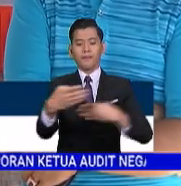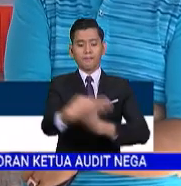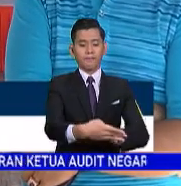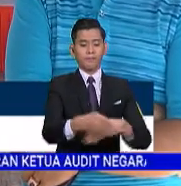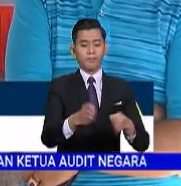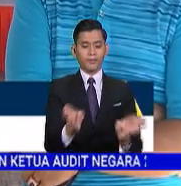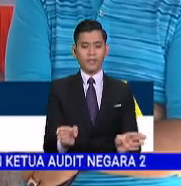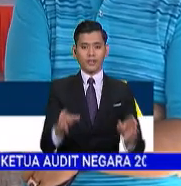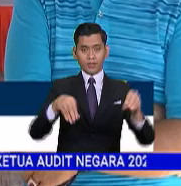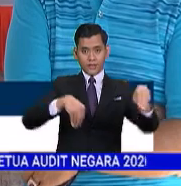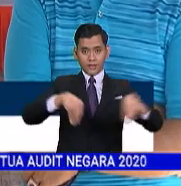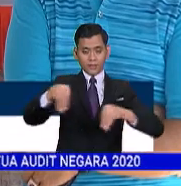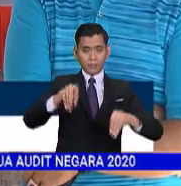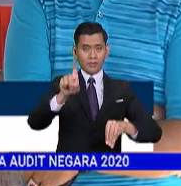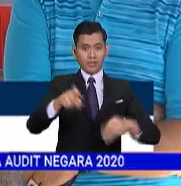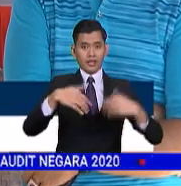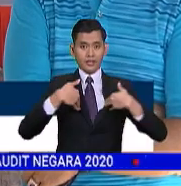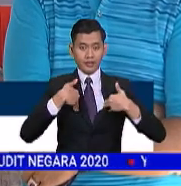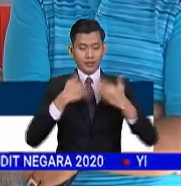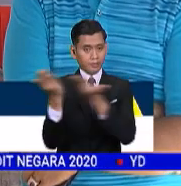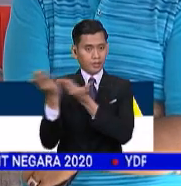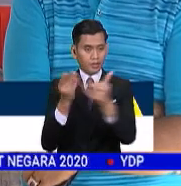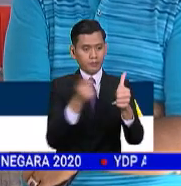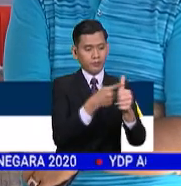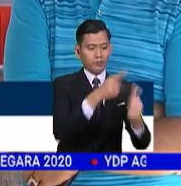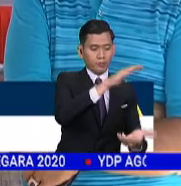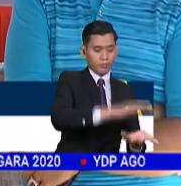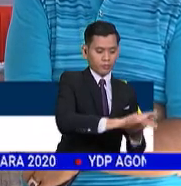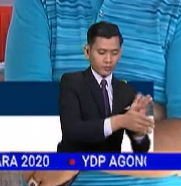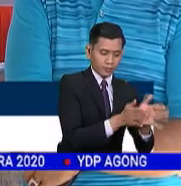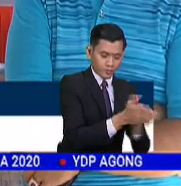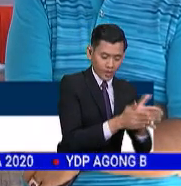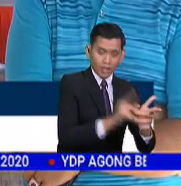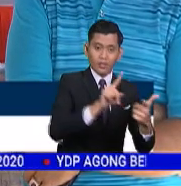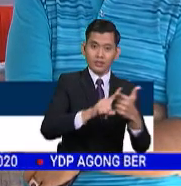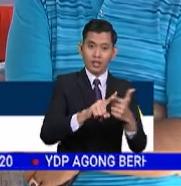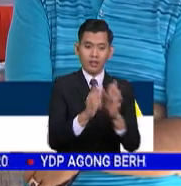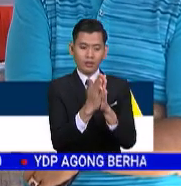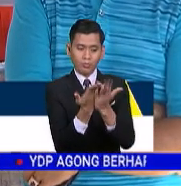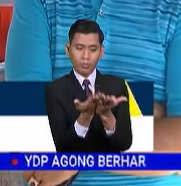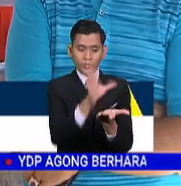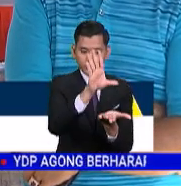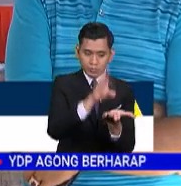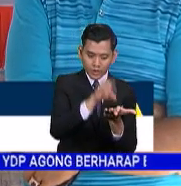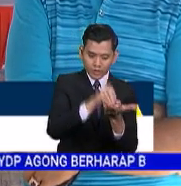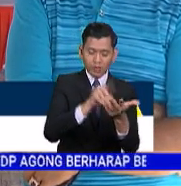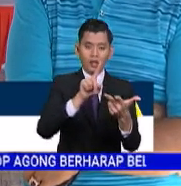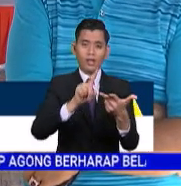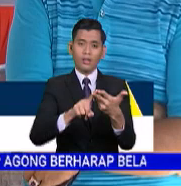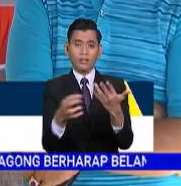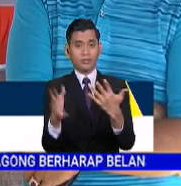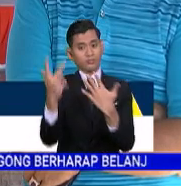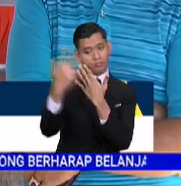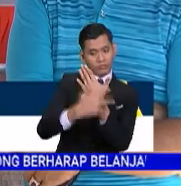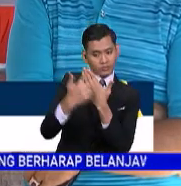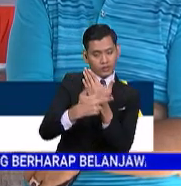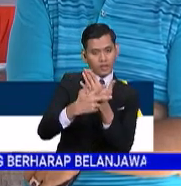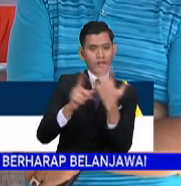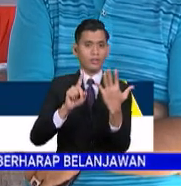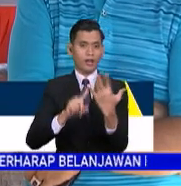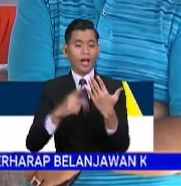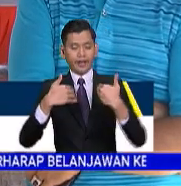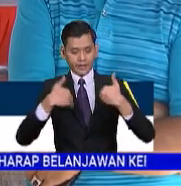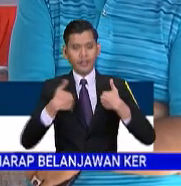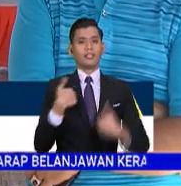ni, sanitizer, kemudian buku catatan, register, kemudian QR code, semua